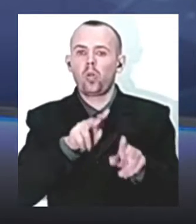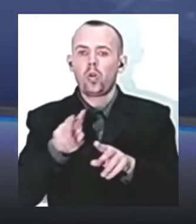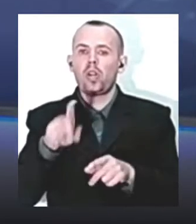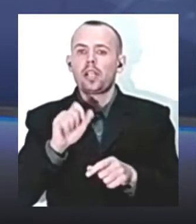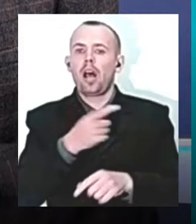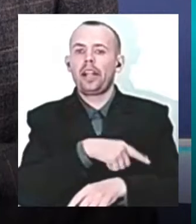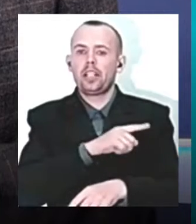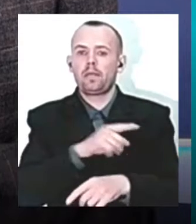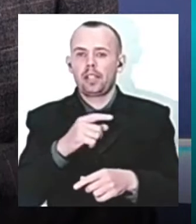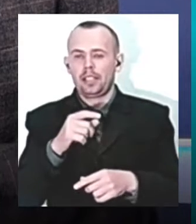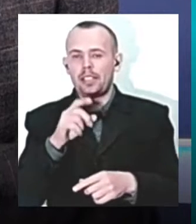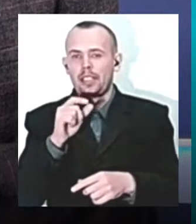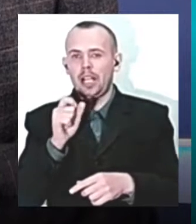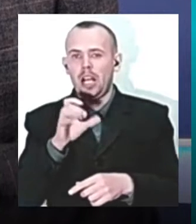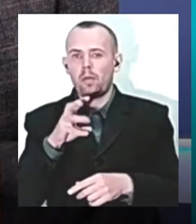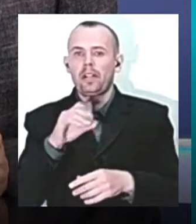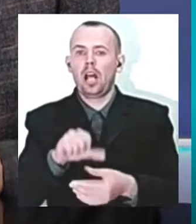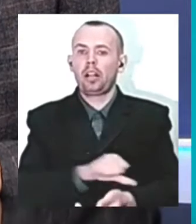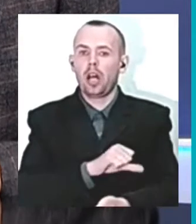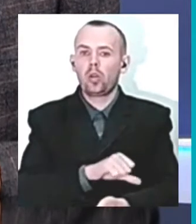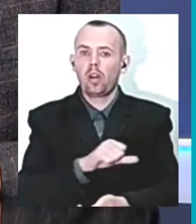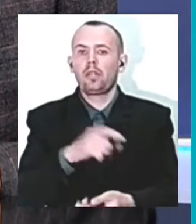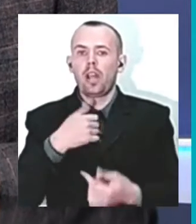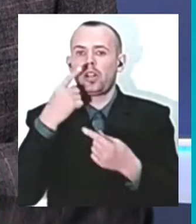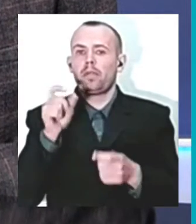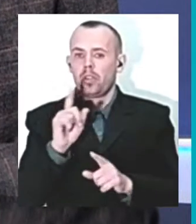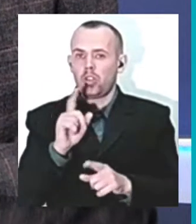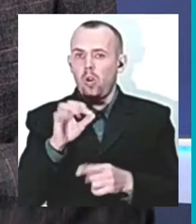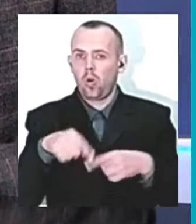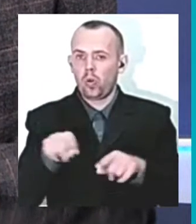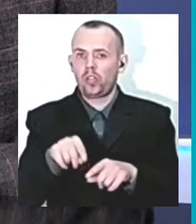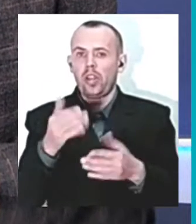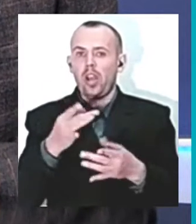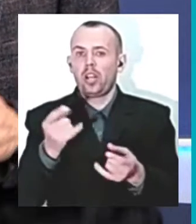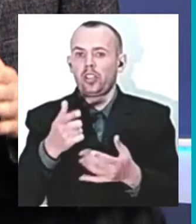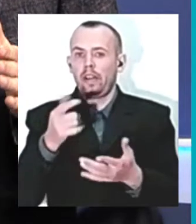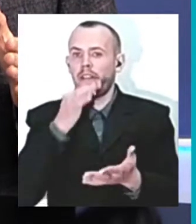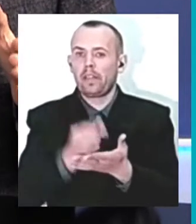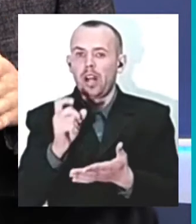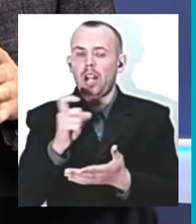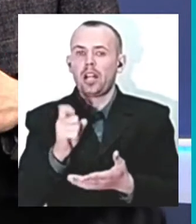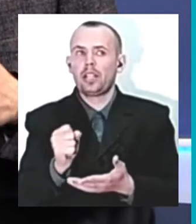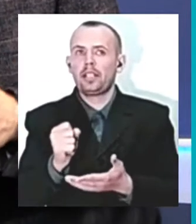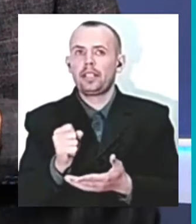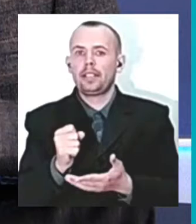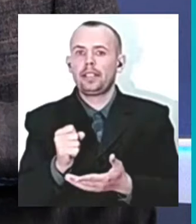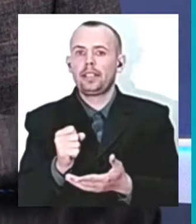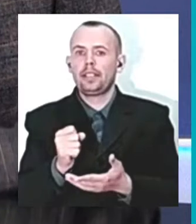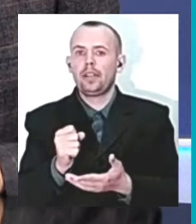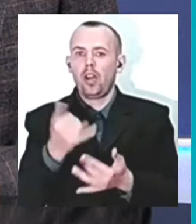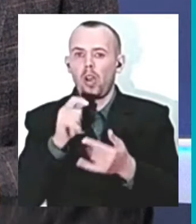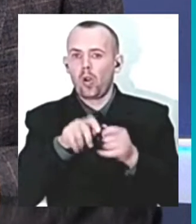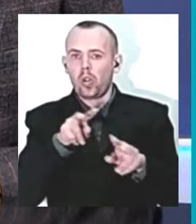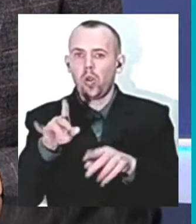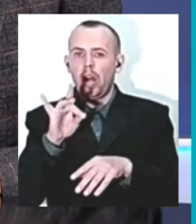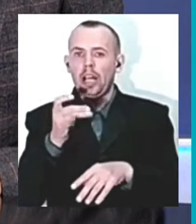та наркотиками, а нагадаю, що це орган, який якраз відповідальний за... Він контролює ринок виробництва